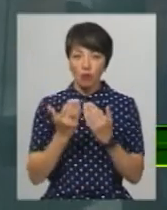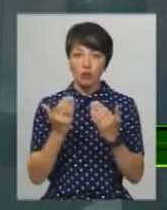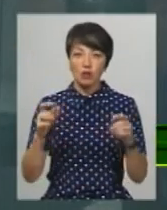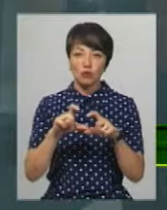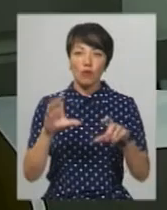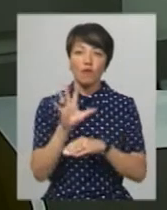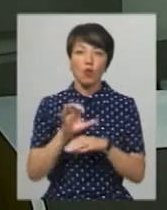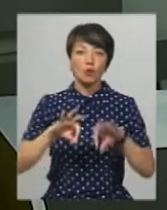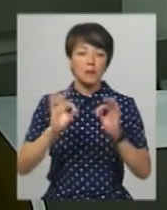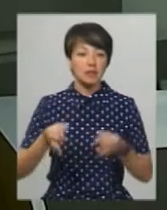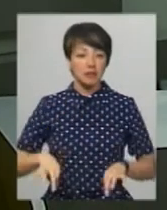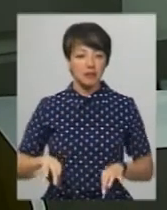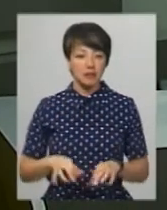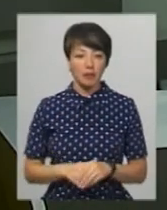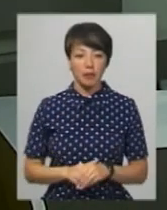фотомистецтва.